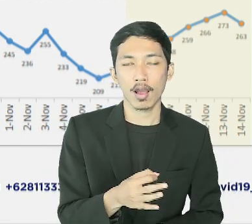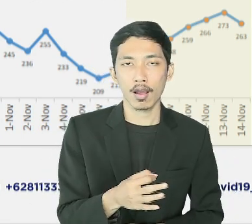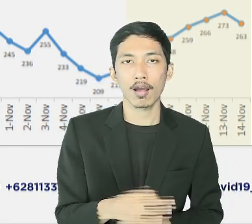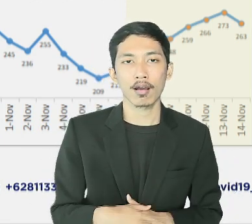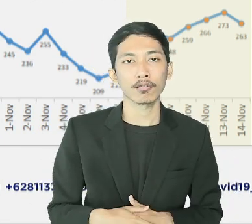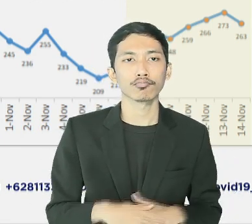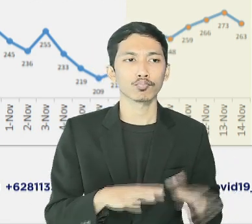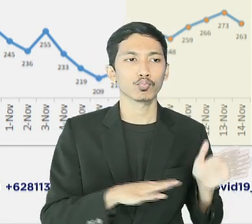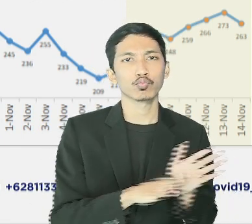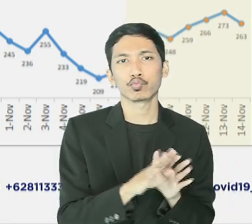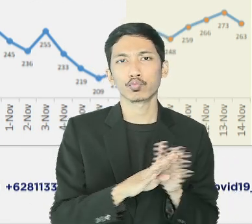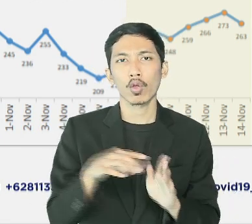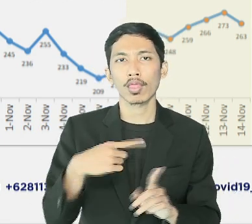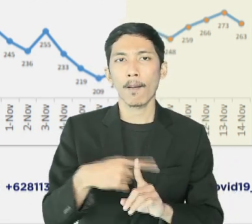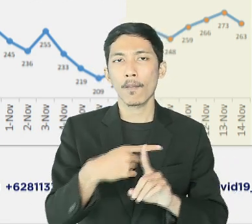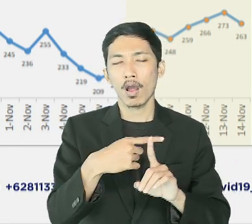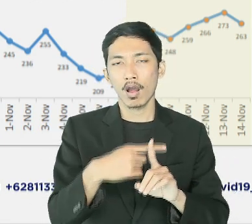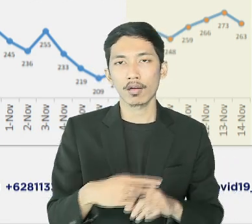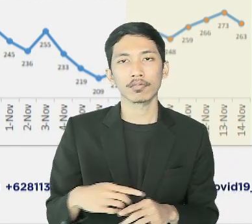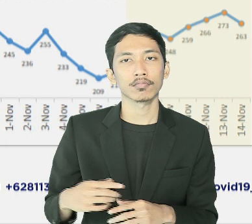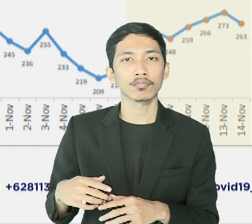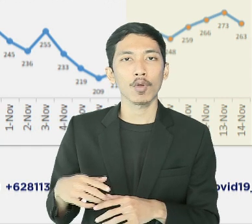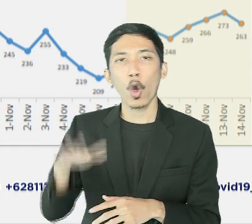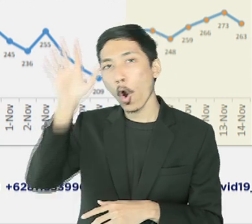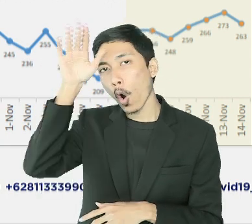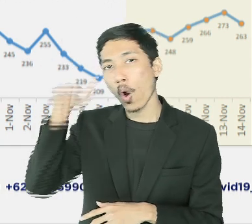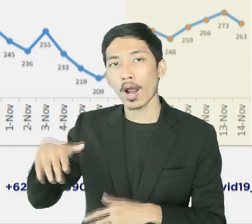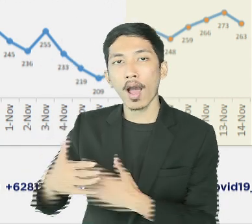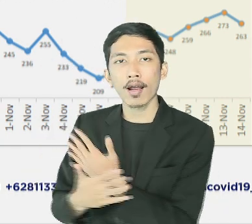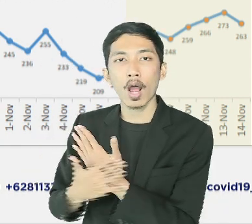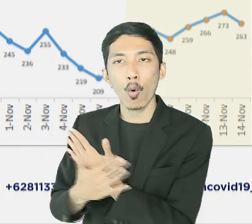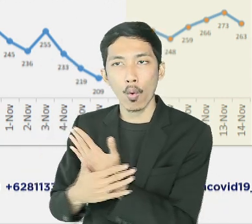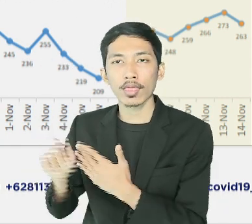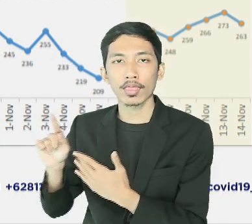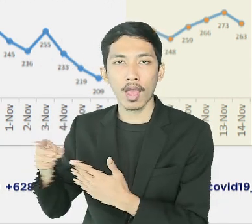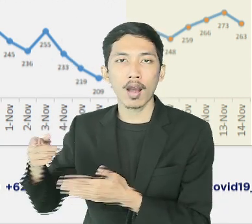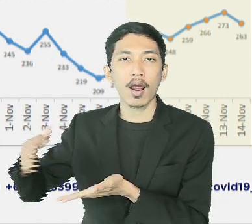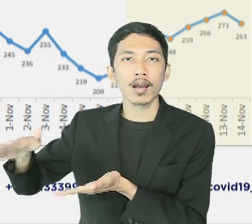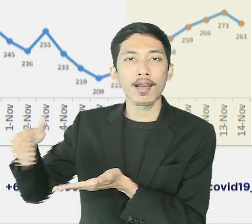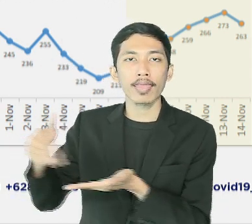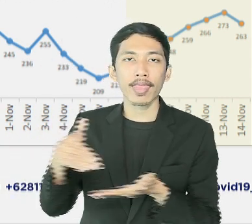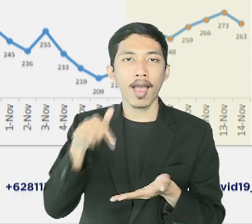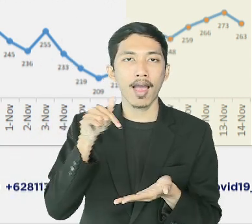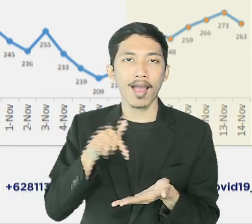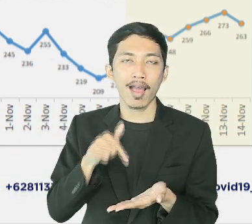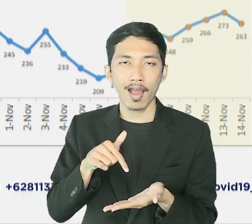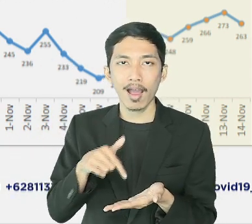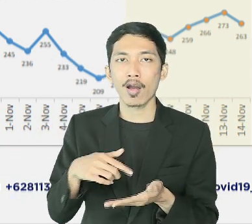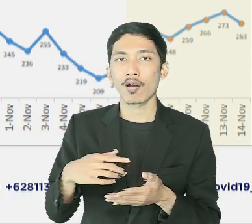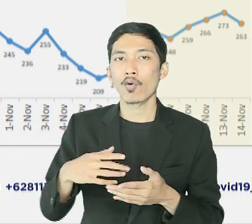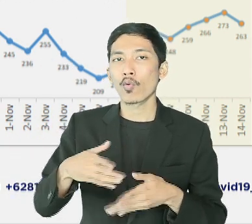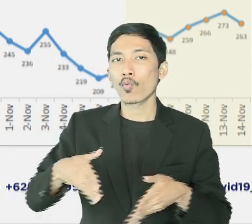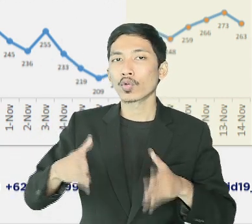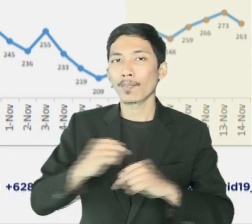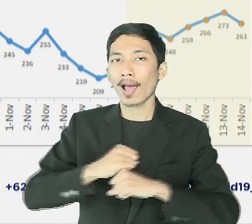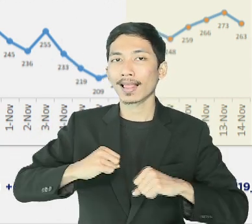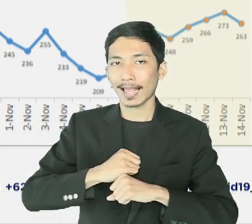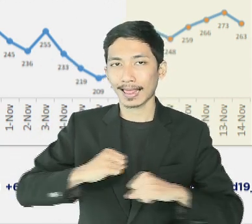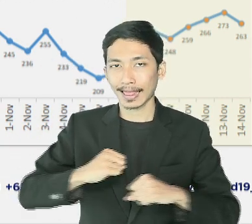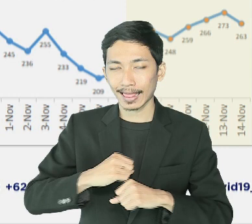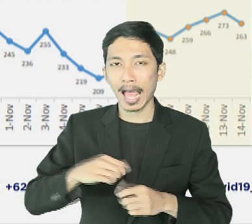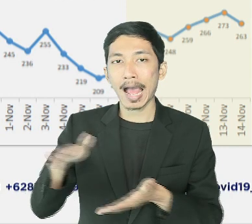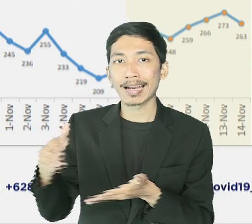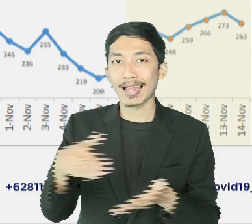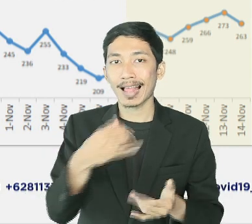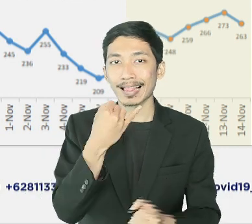kota, peningkatan jumlah orang yang dirawat juga terlihat pada data di Wisma Atlet. Selama seminggu terakhir,